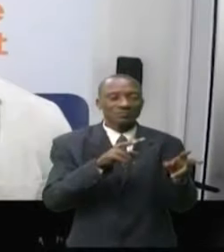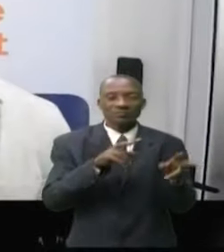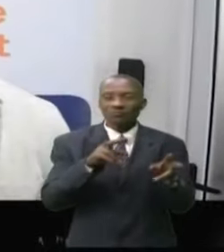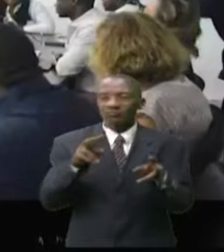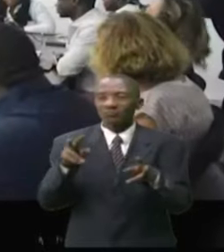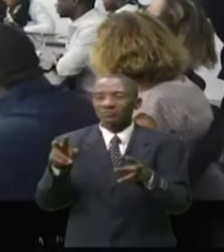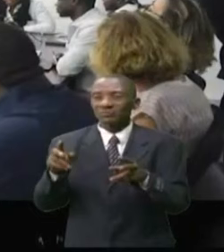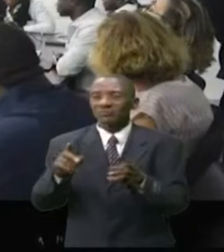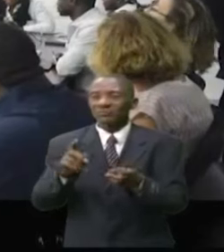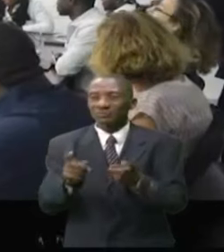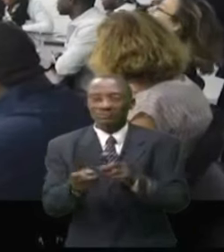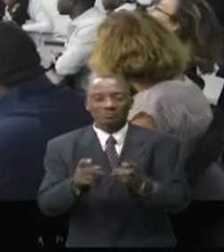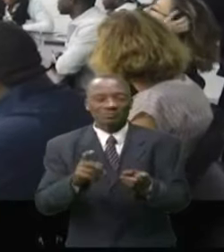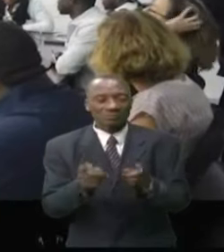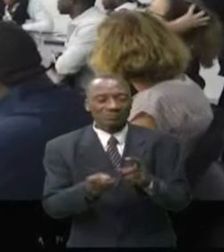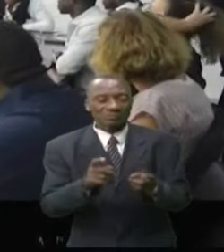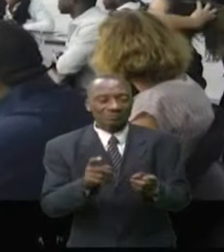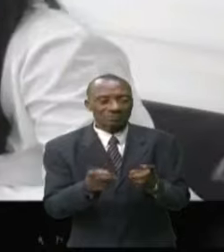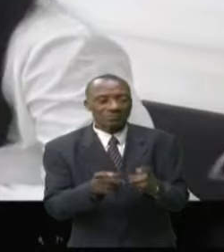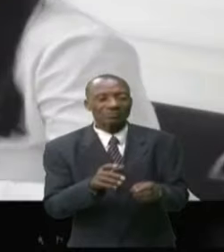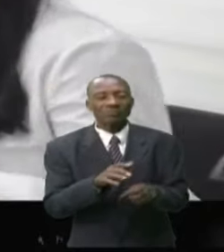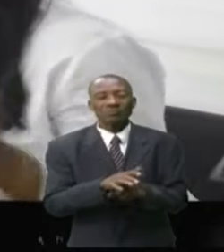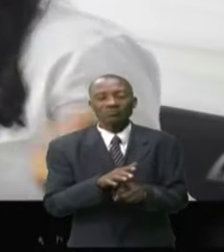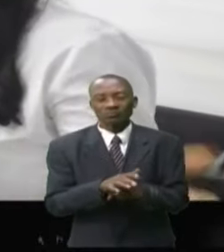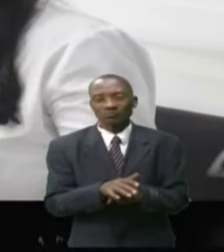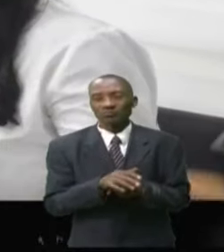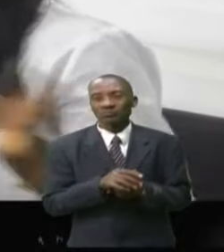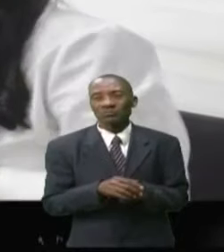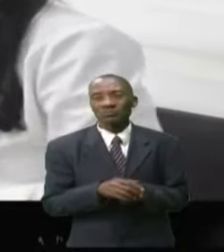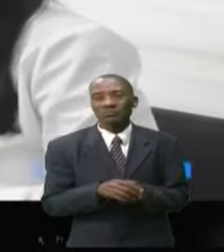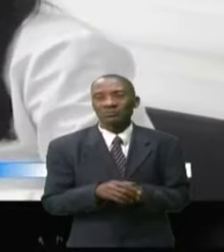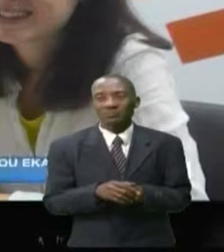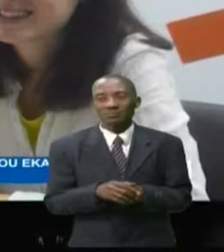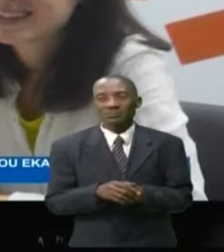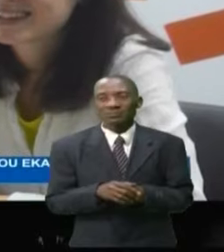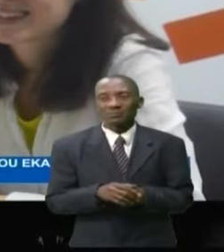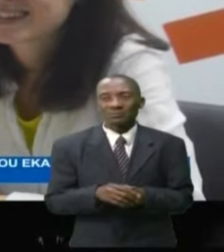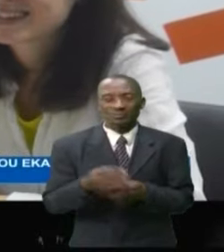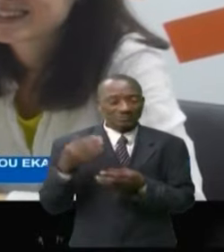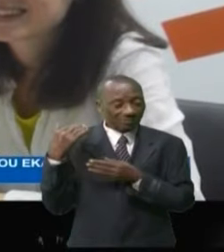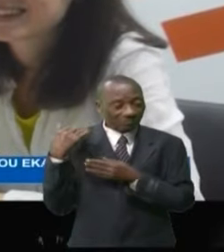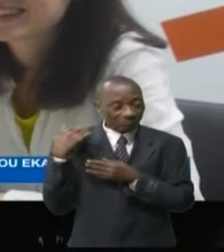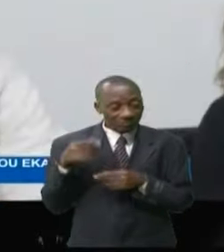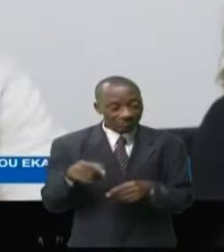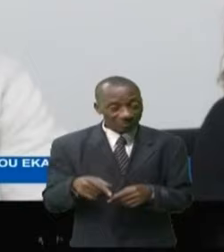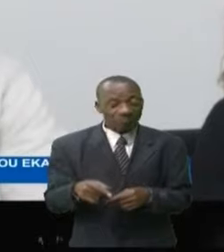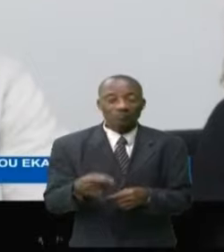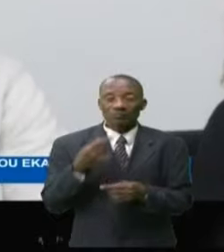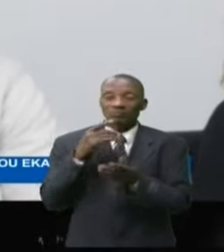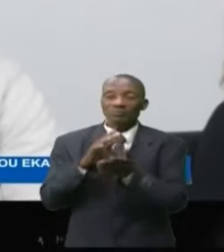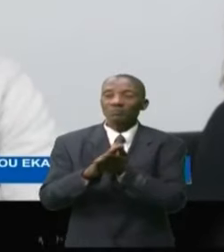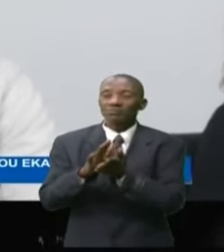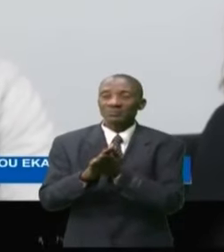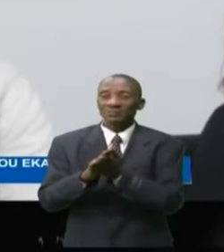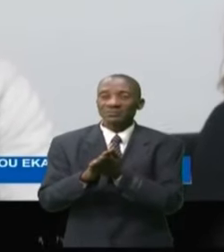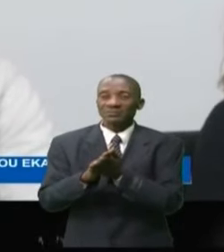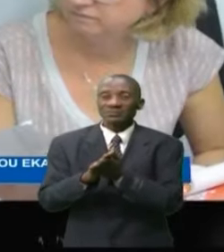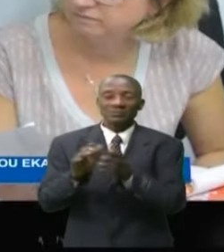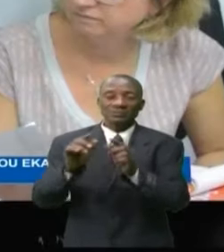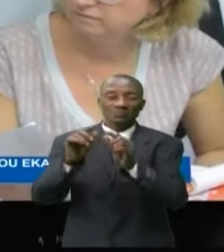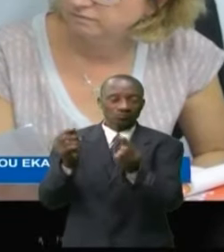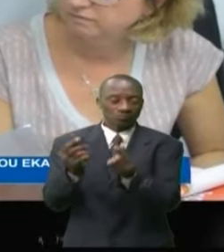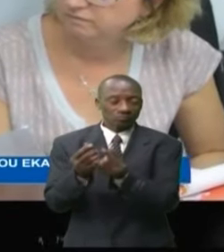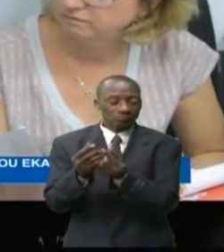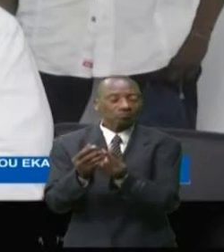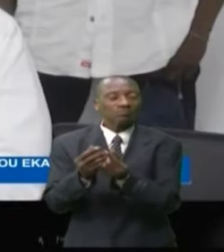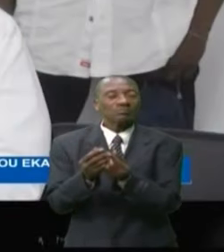santé la communauté congolaise a besoin des informations nécessaires pour pouvoir identifier les services mis à leur